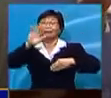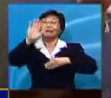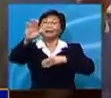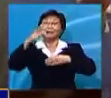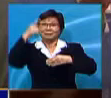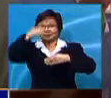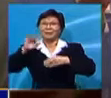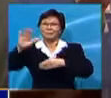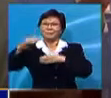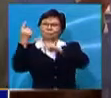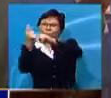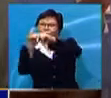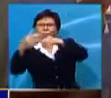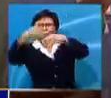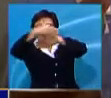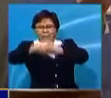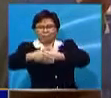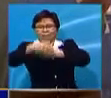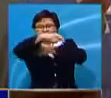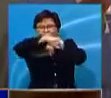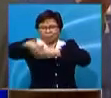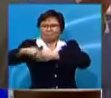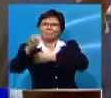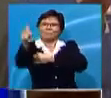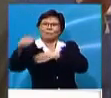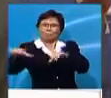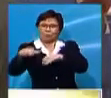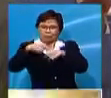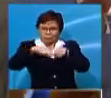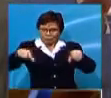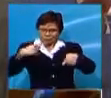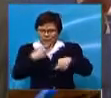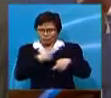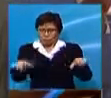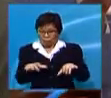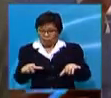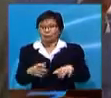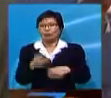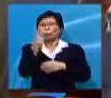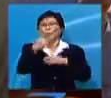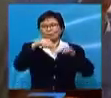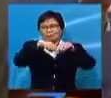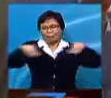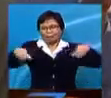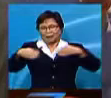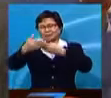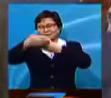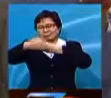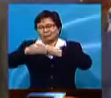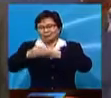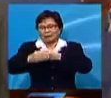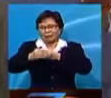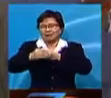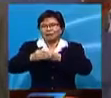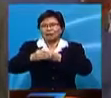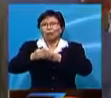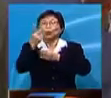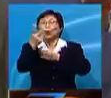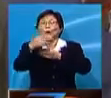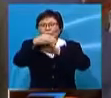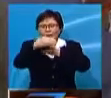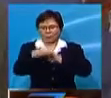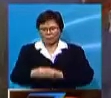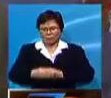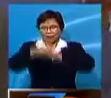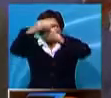membina tembok atau pagar di sebelah. Jadi ada dua lapis pagar, tidak perlu sekarang kita